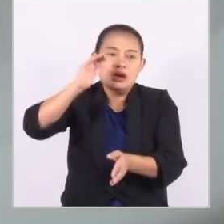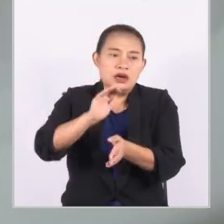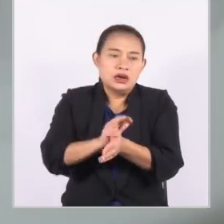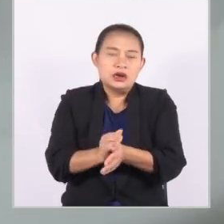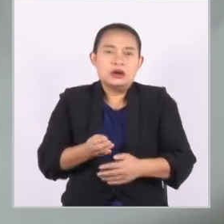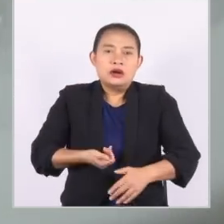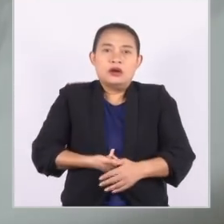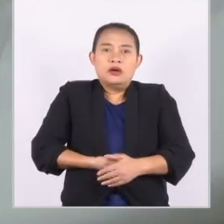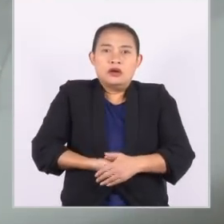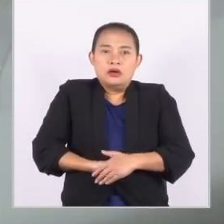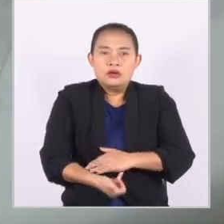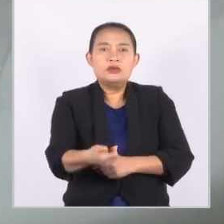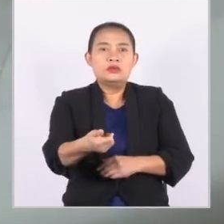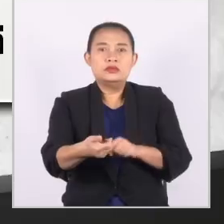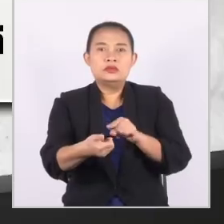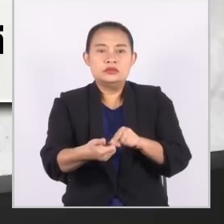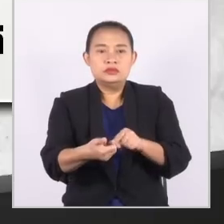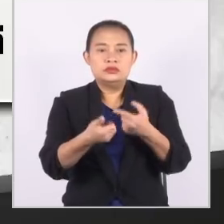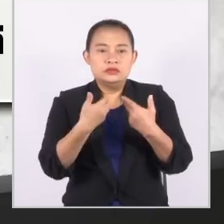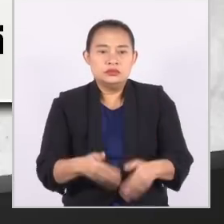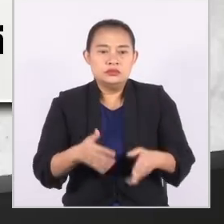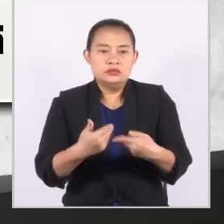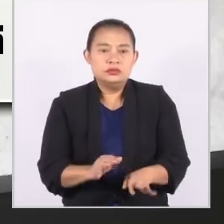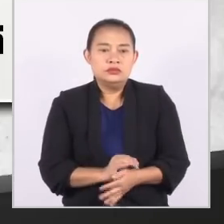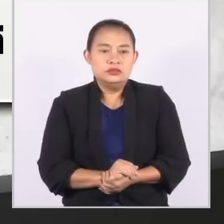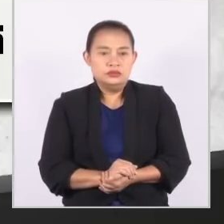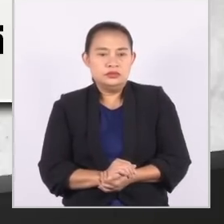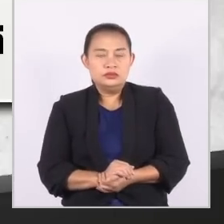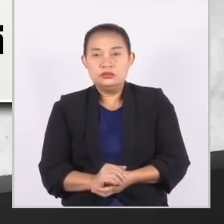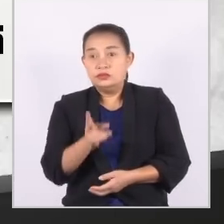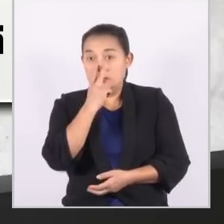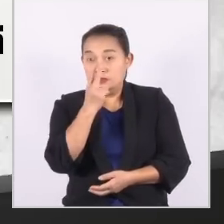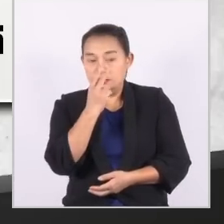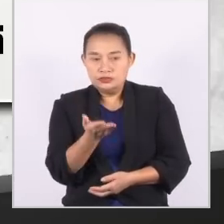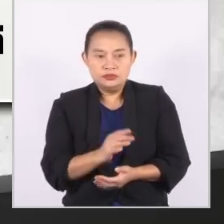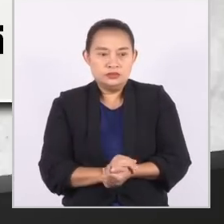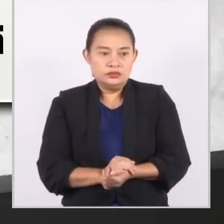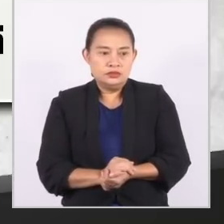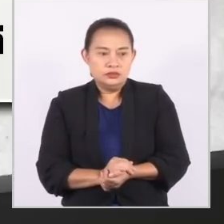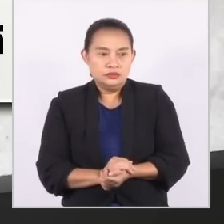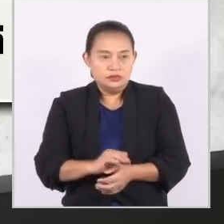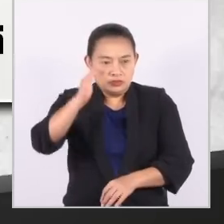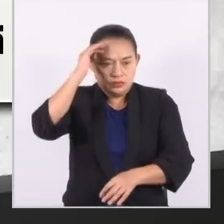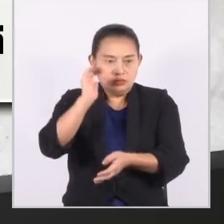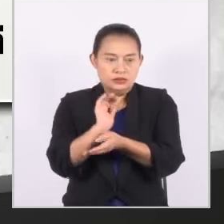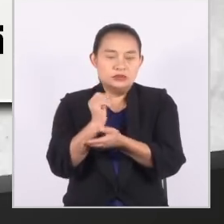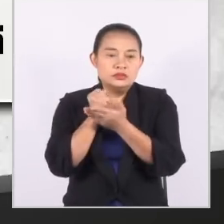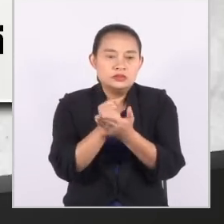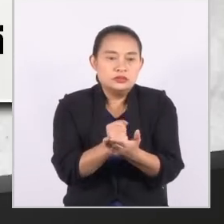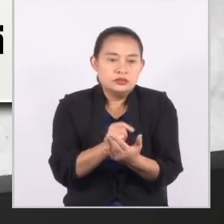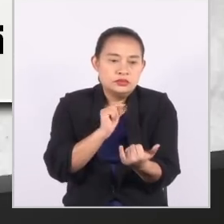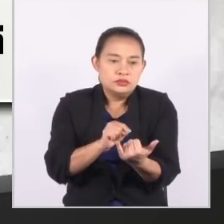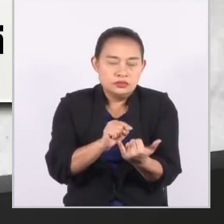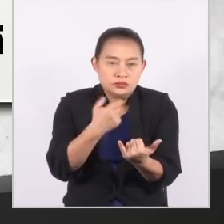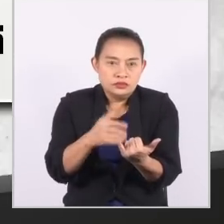อดลูกแล้วหัวเด็กโผล่ออกมาแล้วดูสิคะตำรวจก็ต้องมาช่วยอ้าวปฐมพยาบาลเบื้องต้นกันก่อน